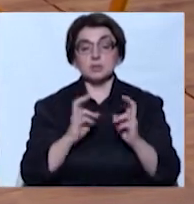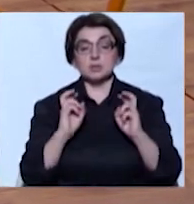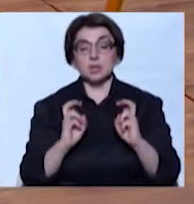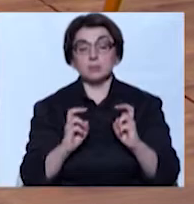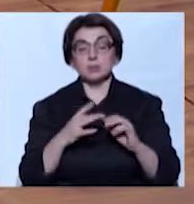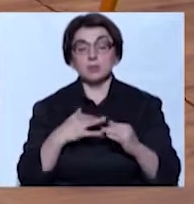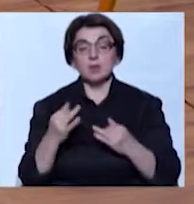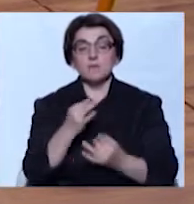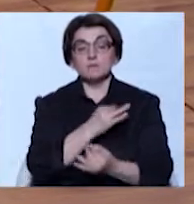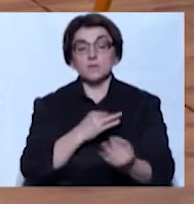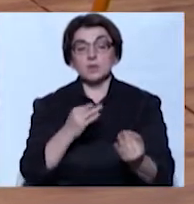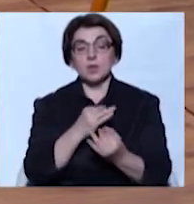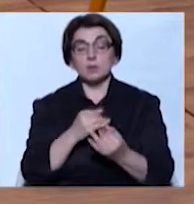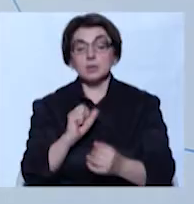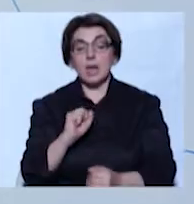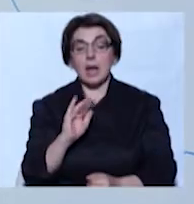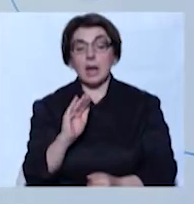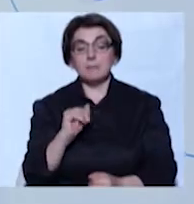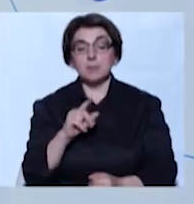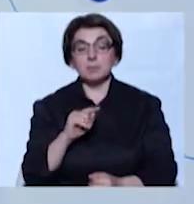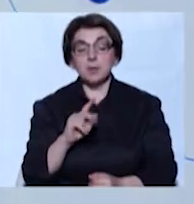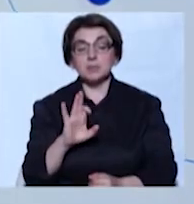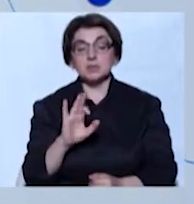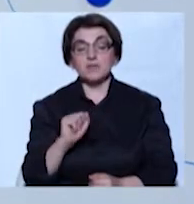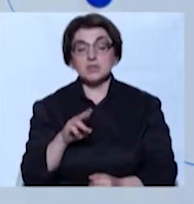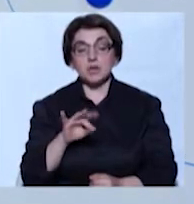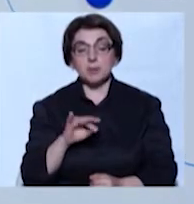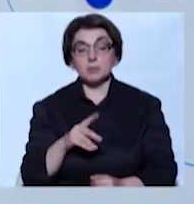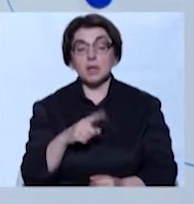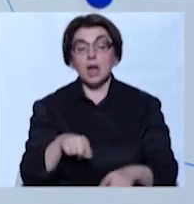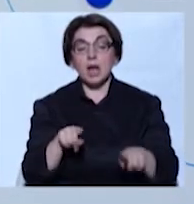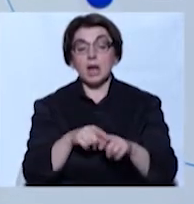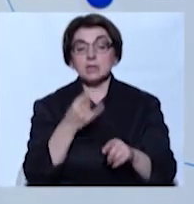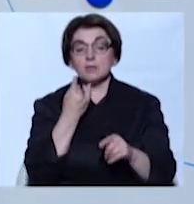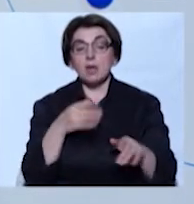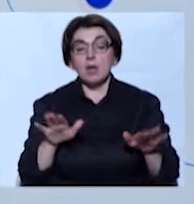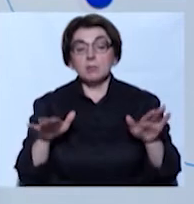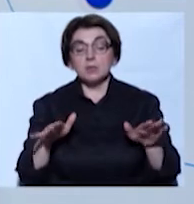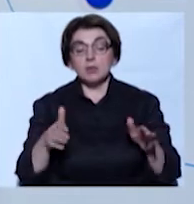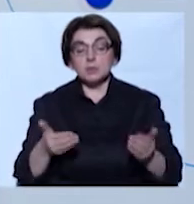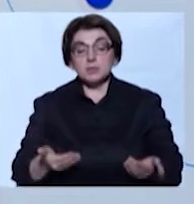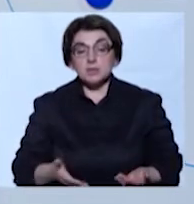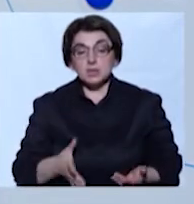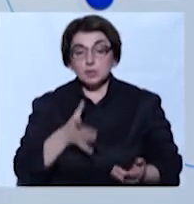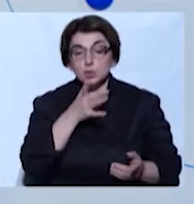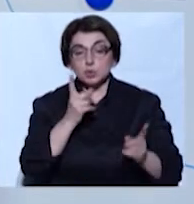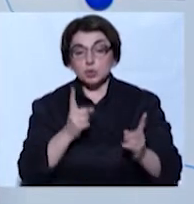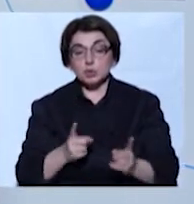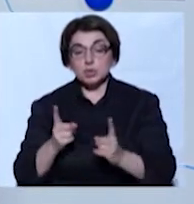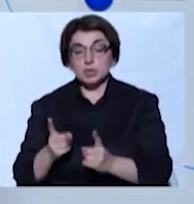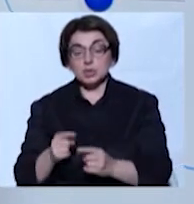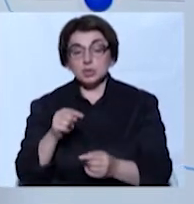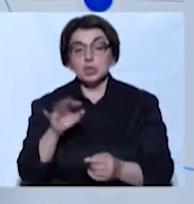დღეს ვისაუბრეთ ამფიბიების, ქვეწარმავლებისა და ფრინველების სასიცოცხლო ციკლის შესახებ. ჩვენი